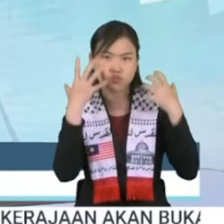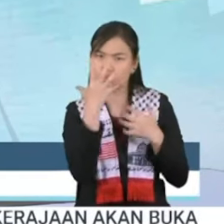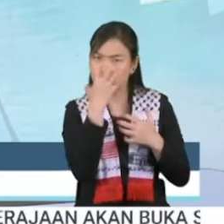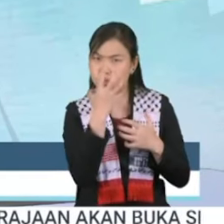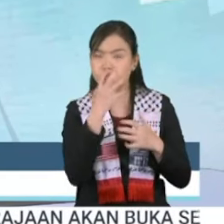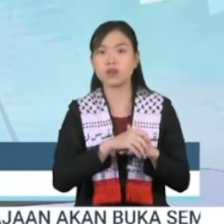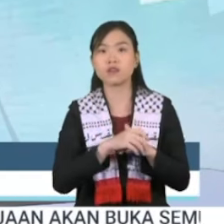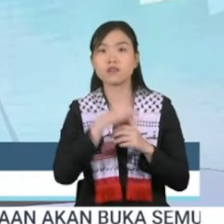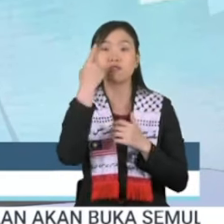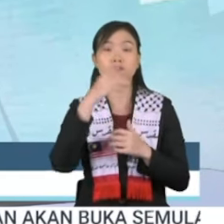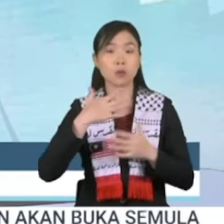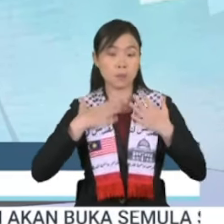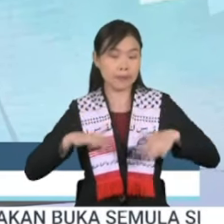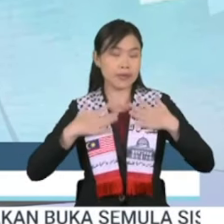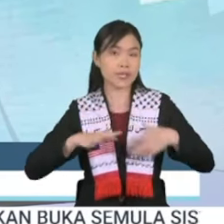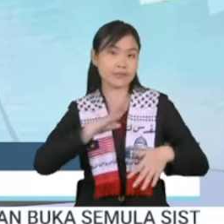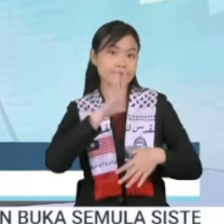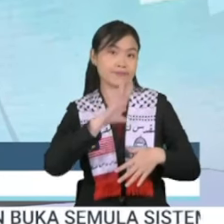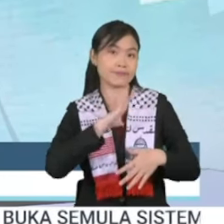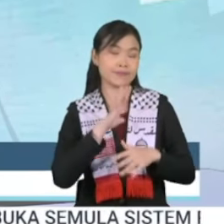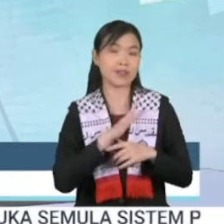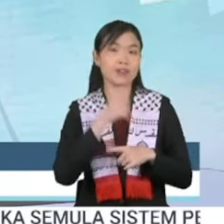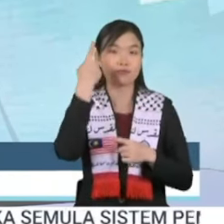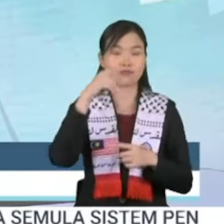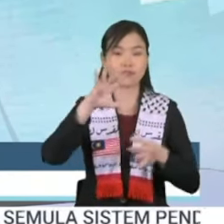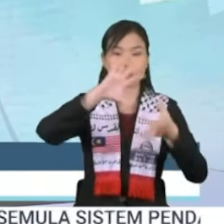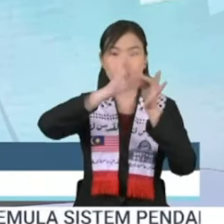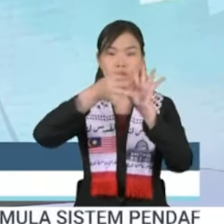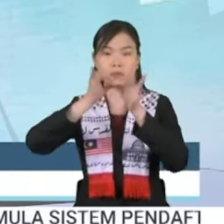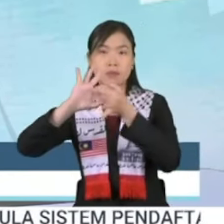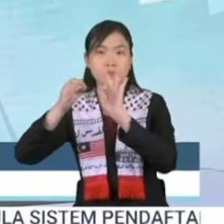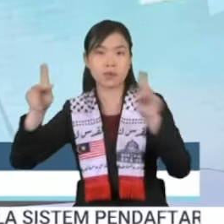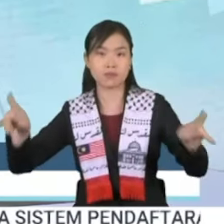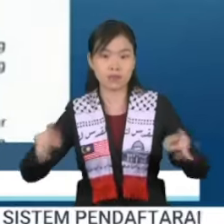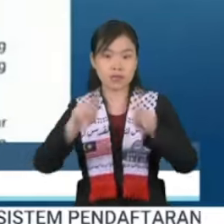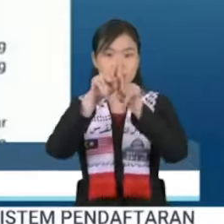kontinjen negara ke Sukan Olimpik Paris 2024.